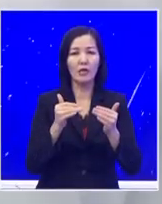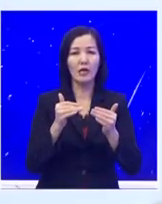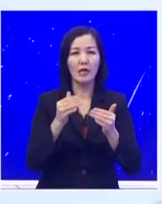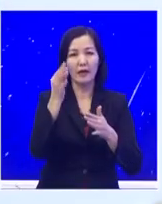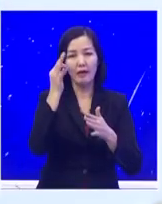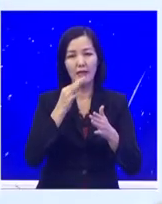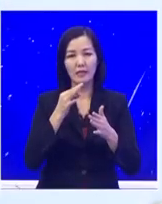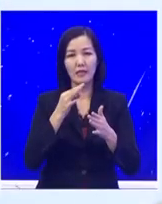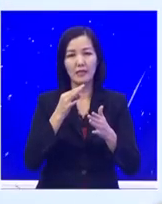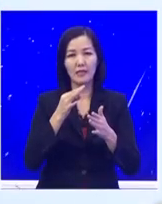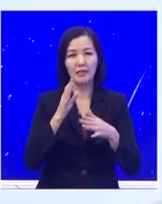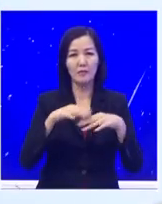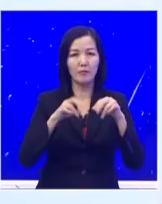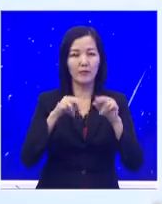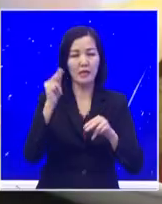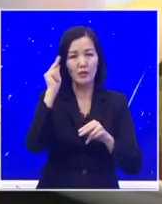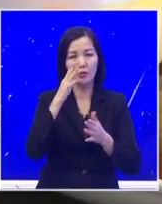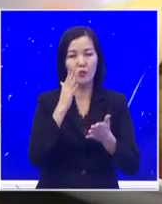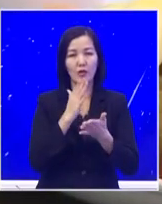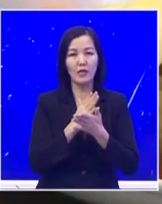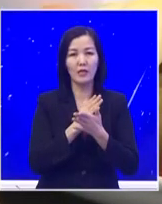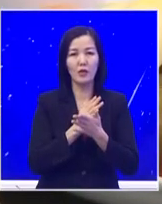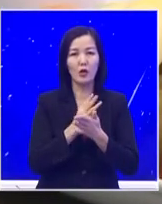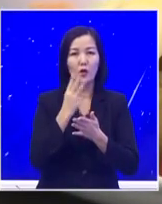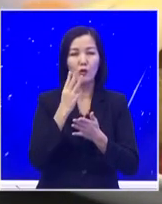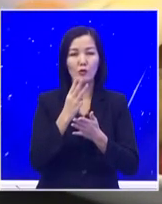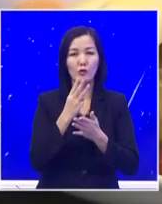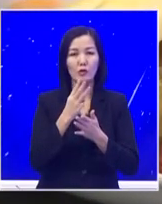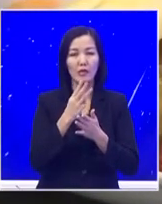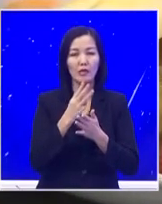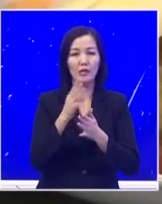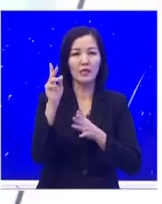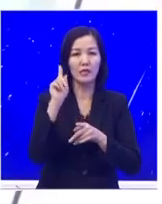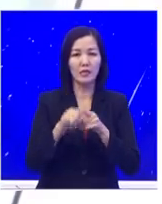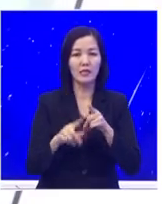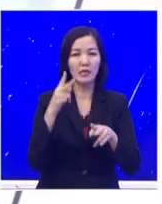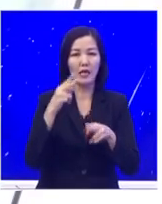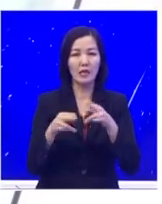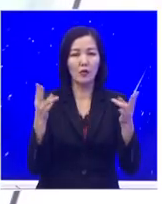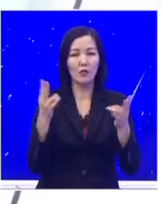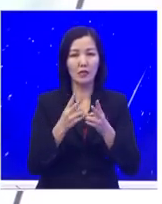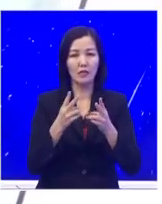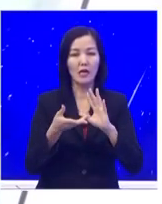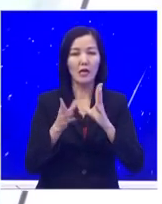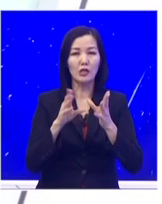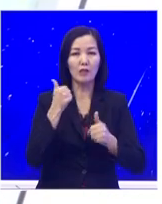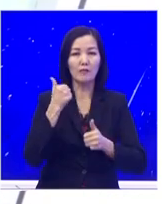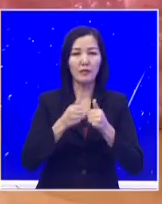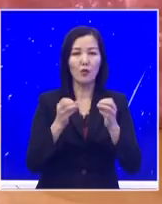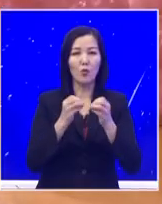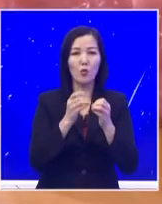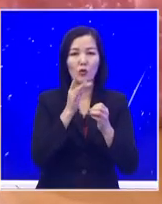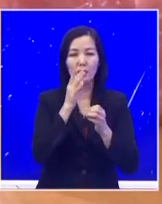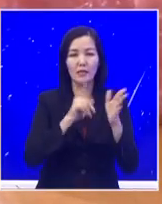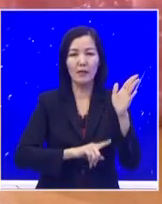мамандығының екінші курсында оқиды. Бүгінгі сынақта білімгер үш жас түрін белгілі бір уақытта аяқтауы тиіс. Жалпы сайыскер 10 жасынан бұл